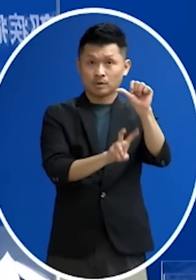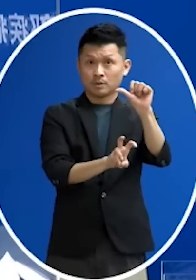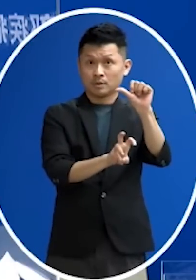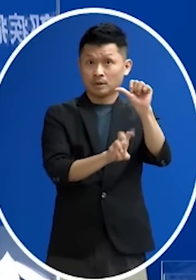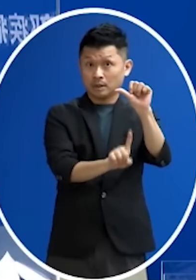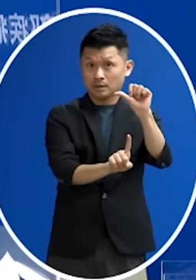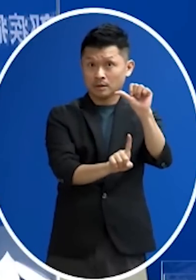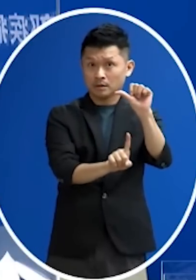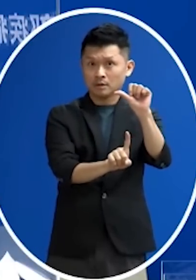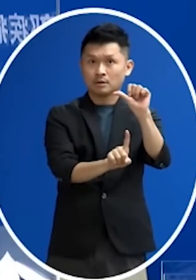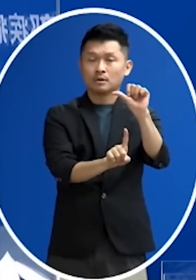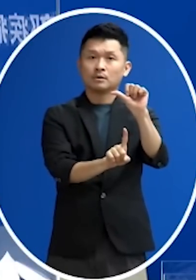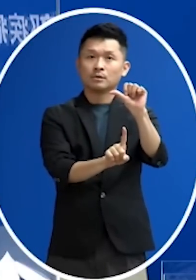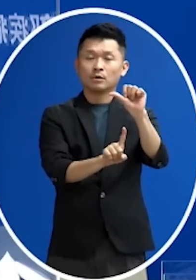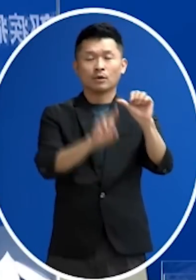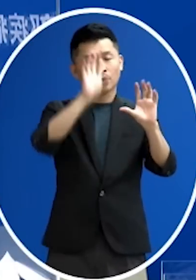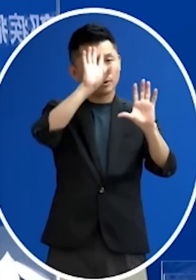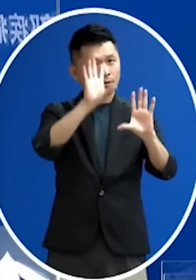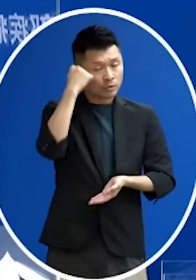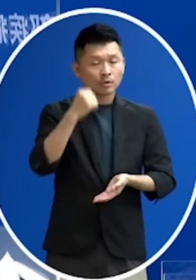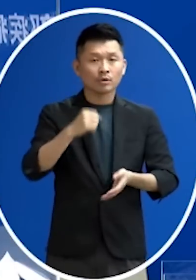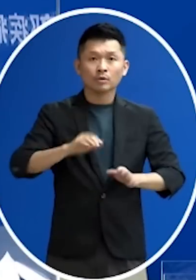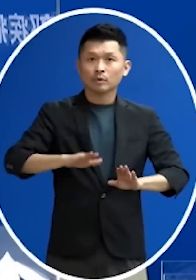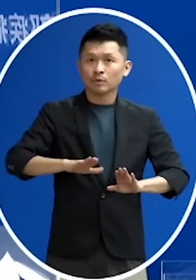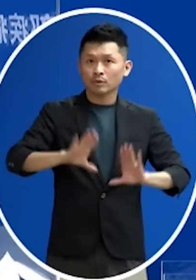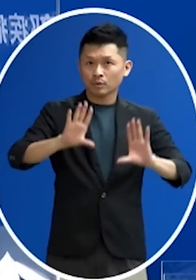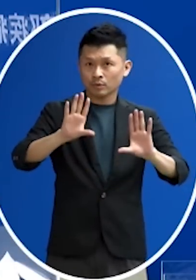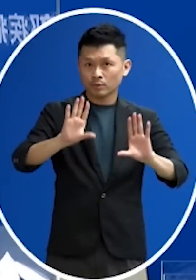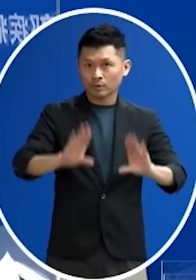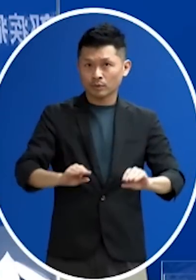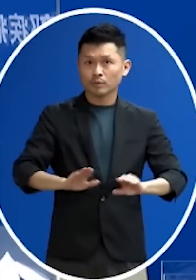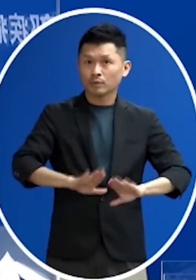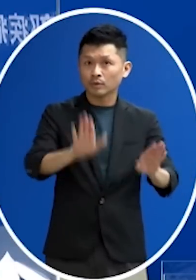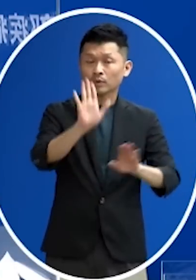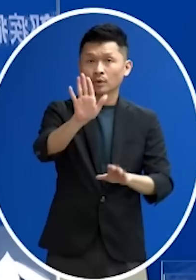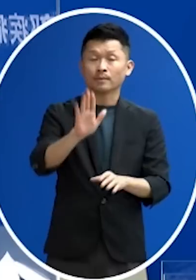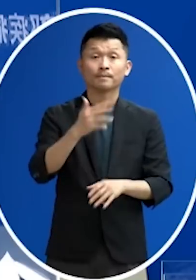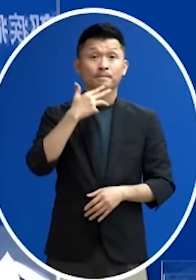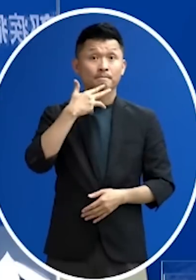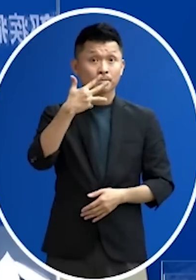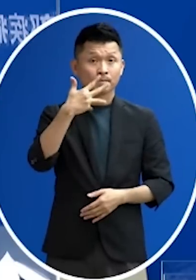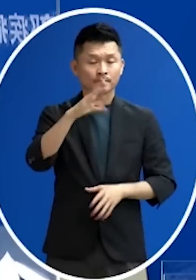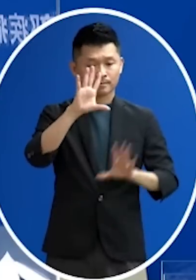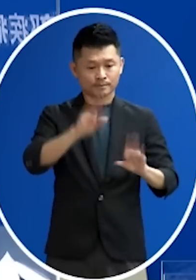候已经顺利的康复出院哦。除了8岁这位已经康复